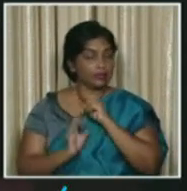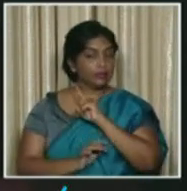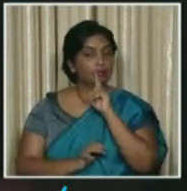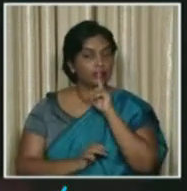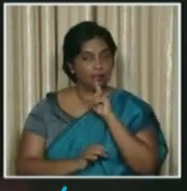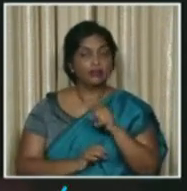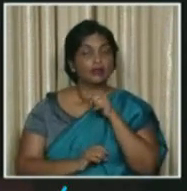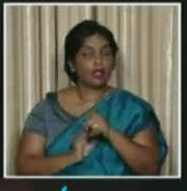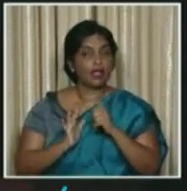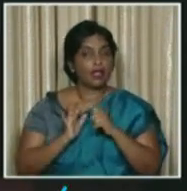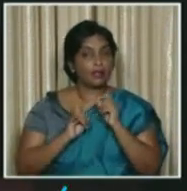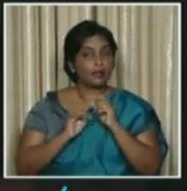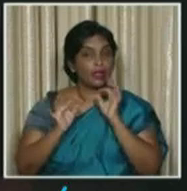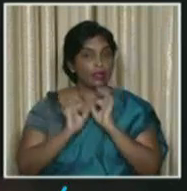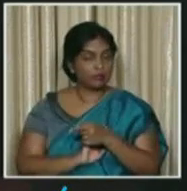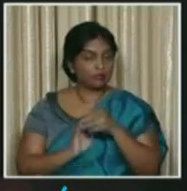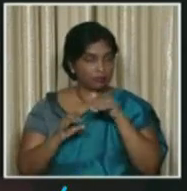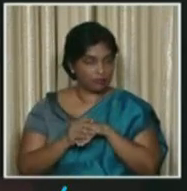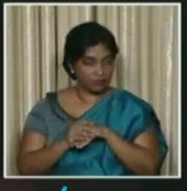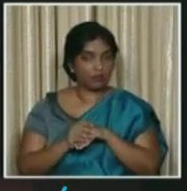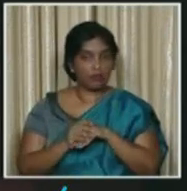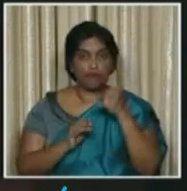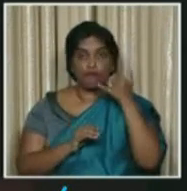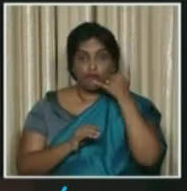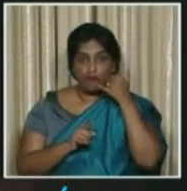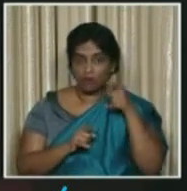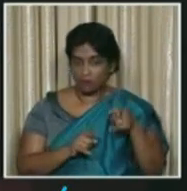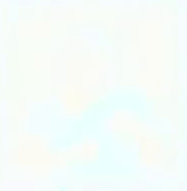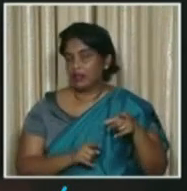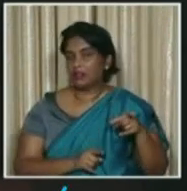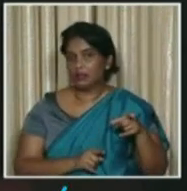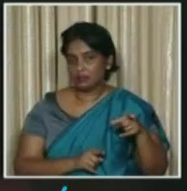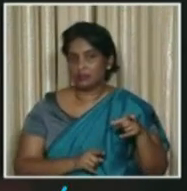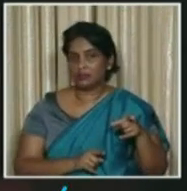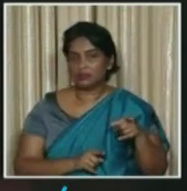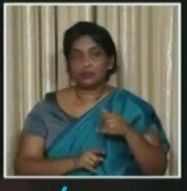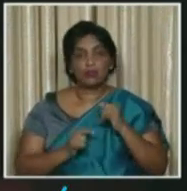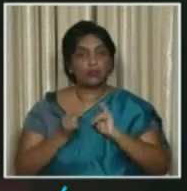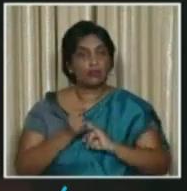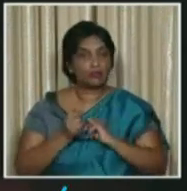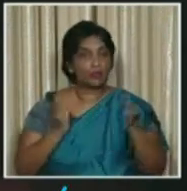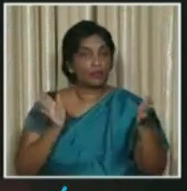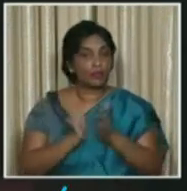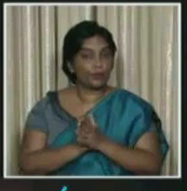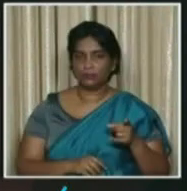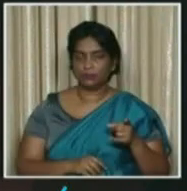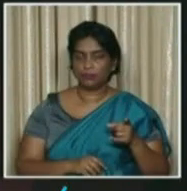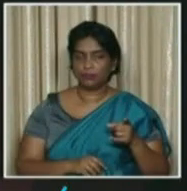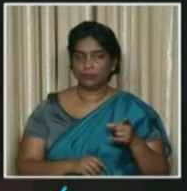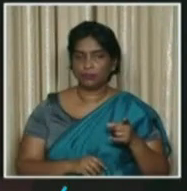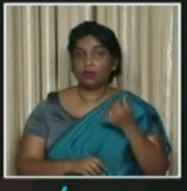කියනවා මේ IP address එකෙන් මේක තියෙන ඒ ටෙලිෆෝන් එකෙන් තමයි සහරාන් එක්ක වැඩිම